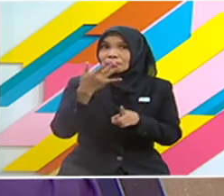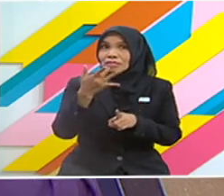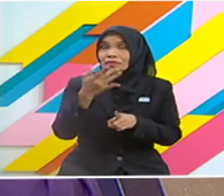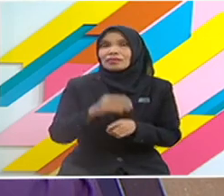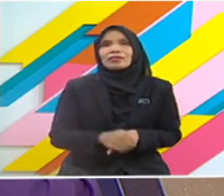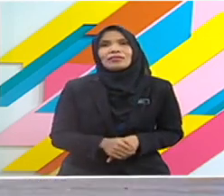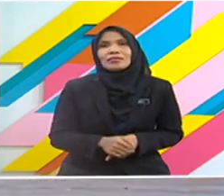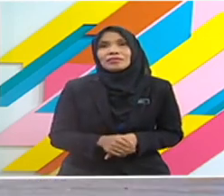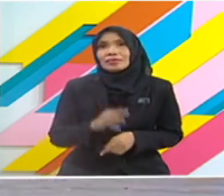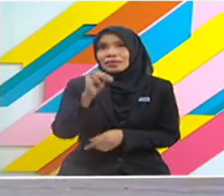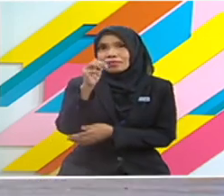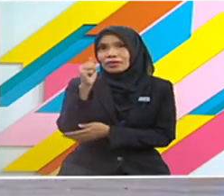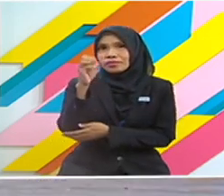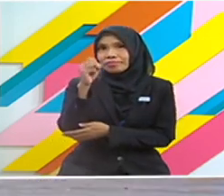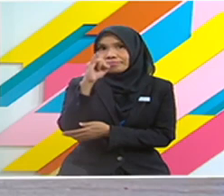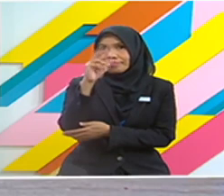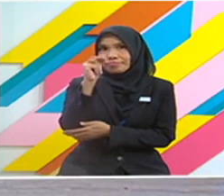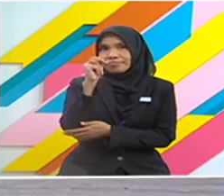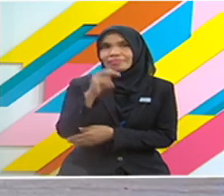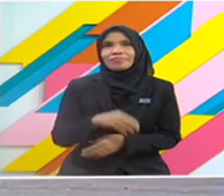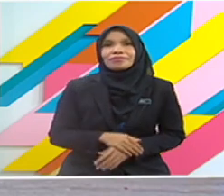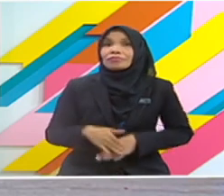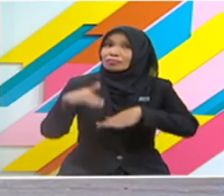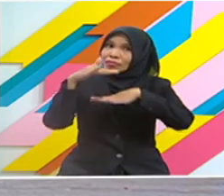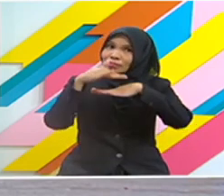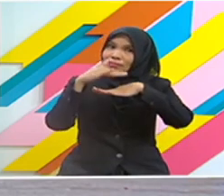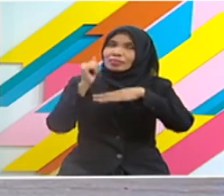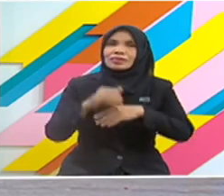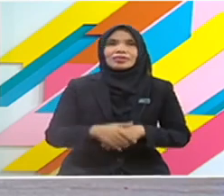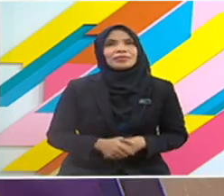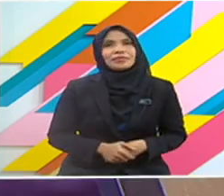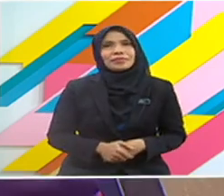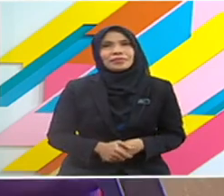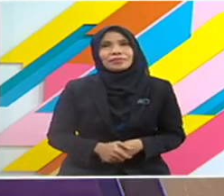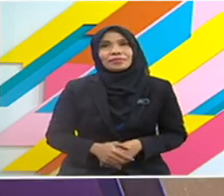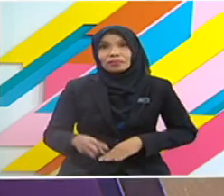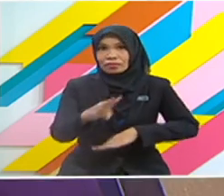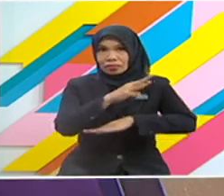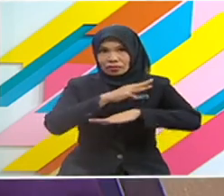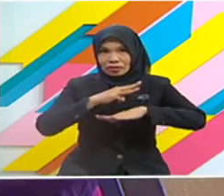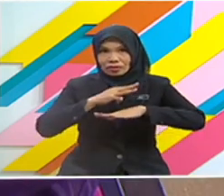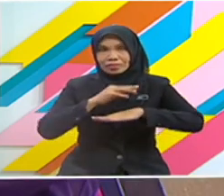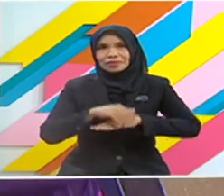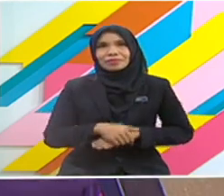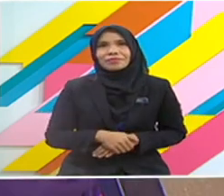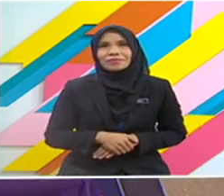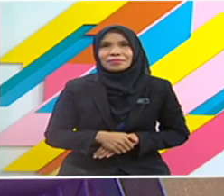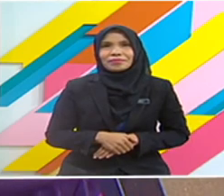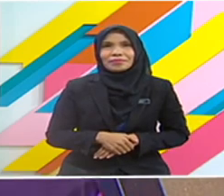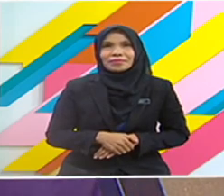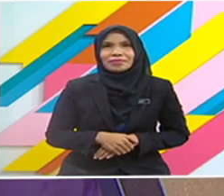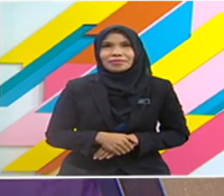Syairah makan. Bahagian yang berikutnya atas sedikit daripada kawasan yang masin tadi. Okey, bahagian ini tunas